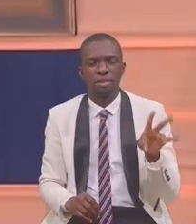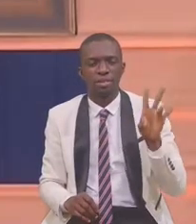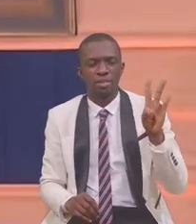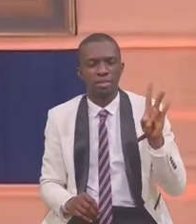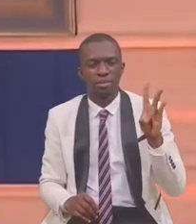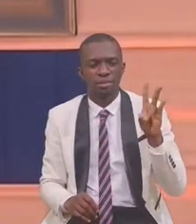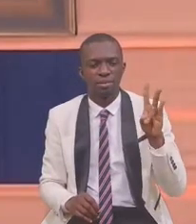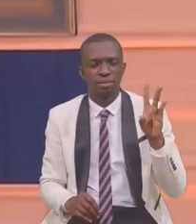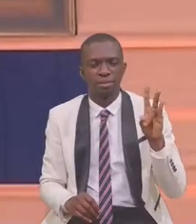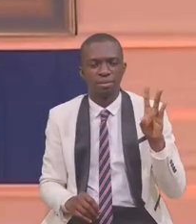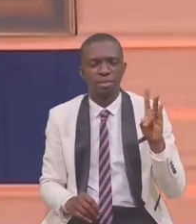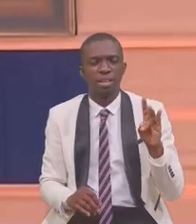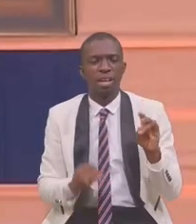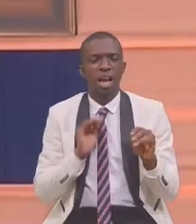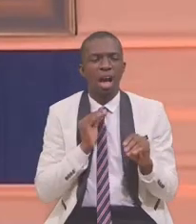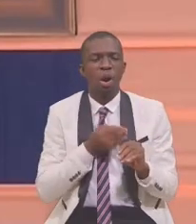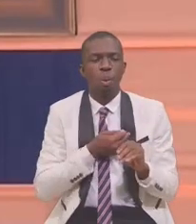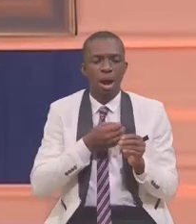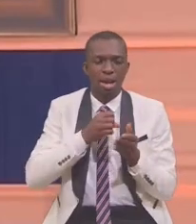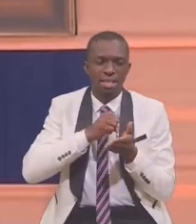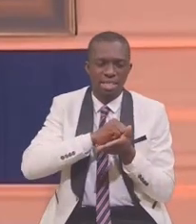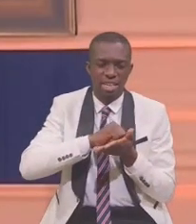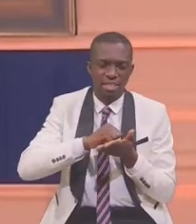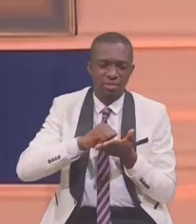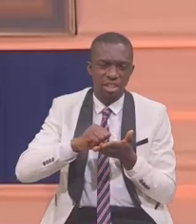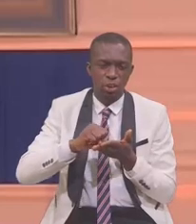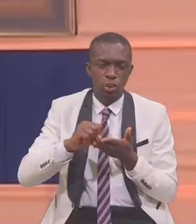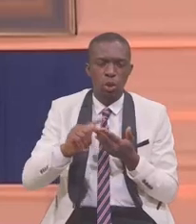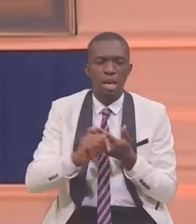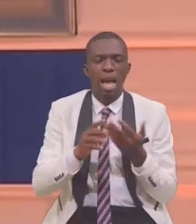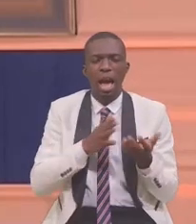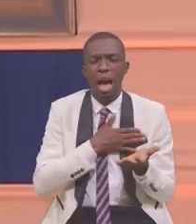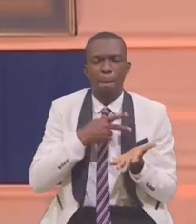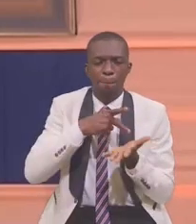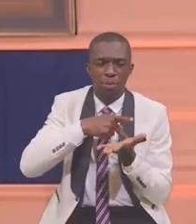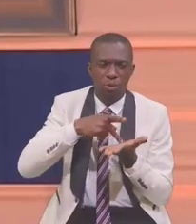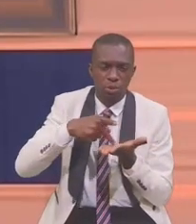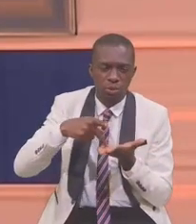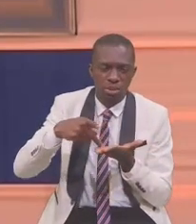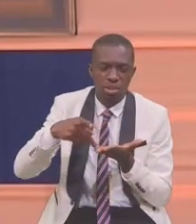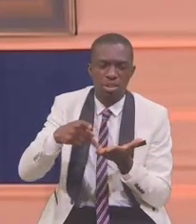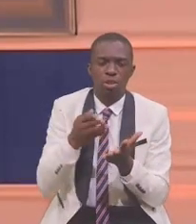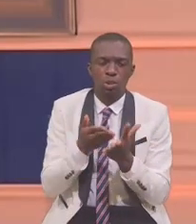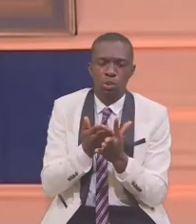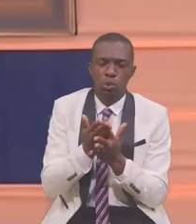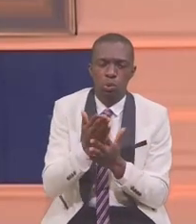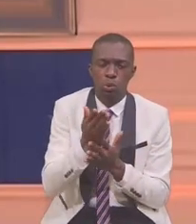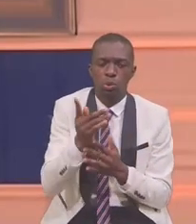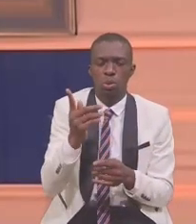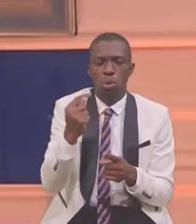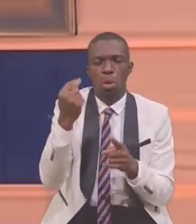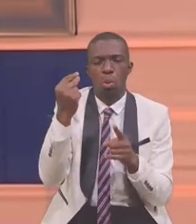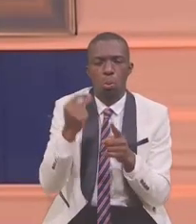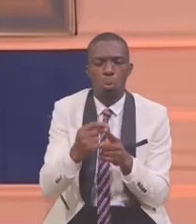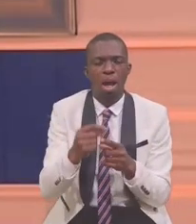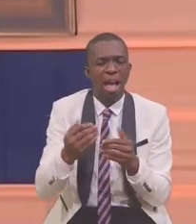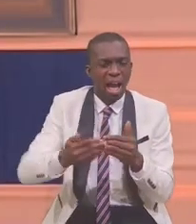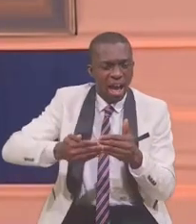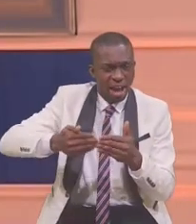Jean 17, 17. Notre sanctification et notre pureté par la parole. Notre sanctification